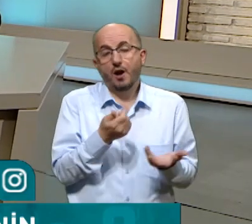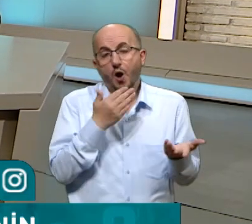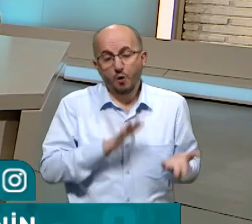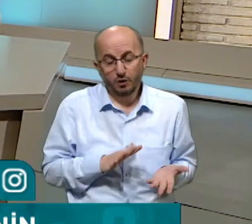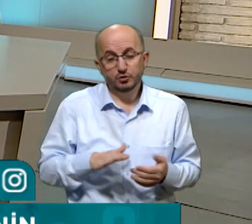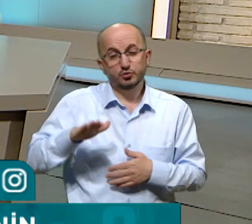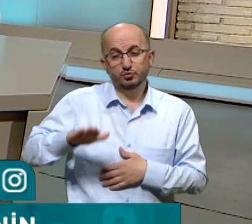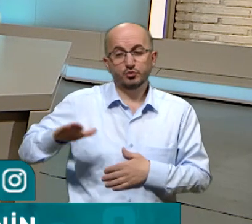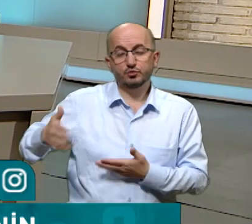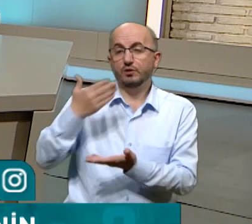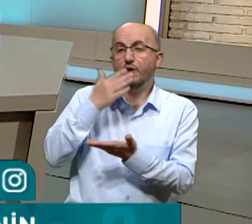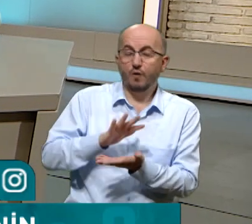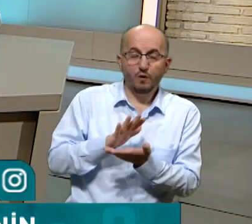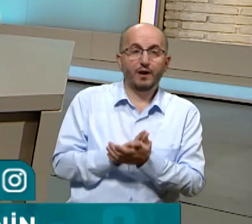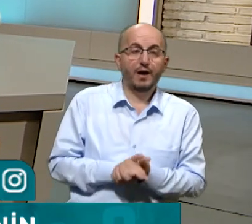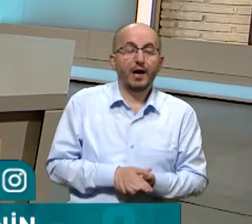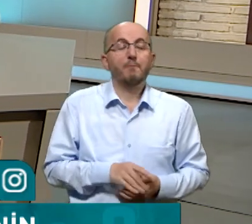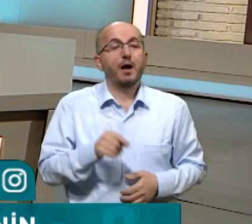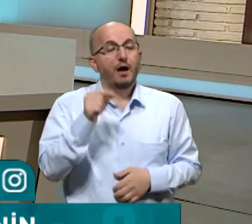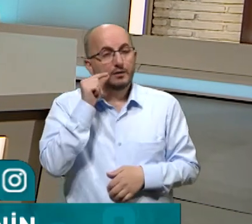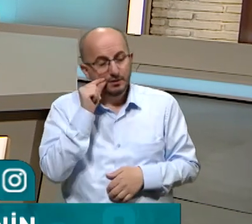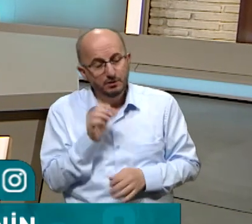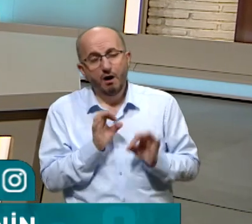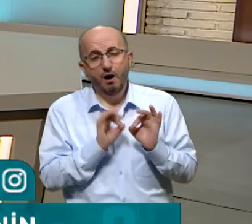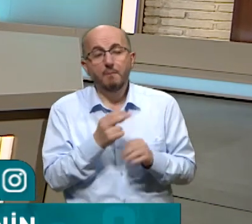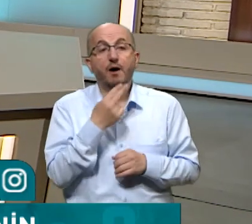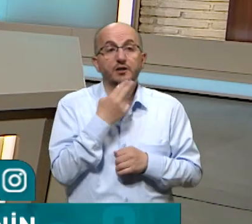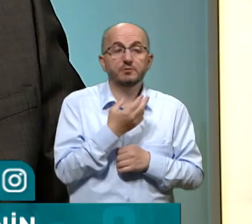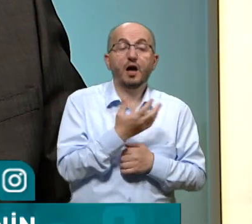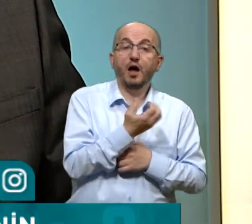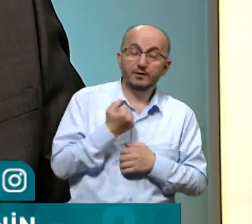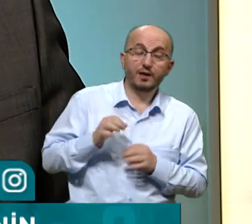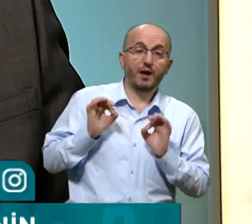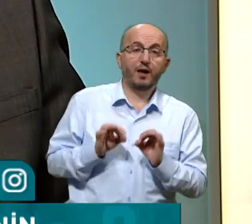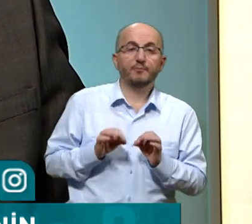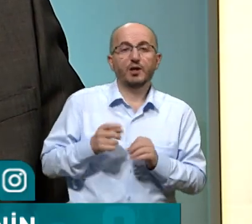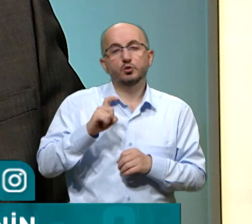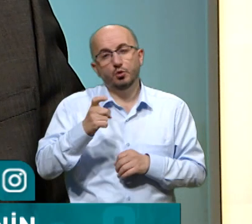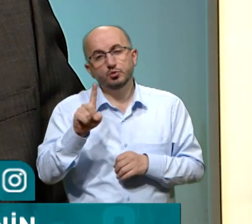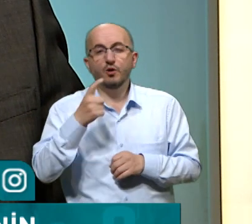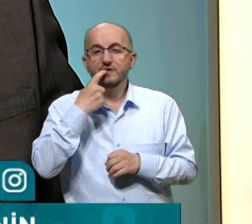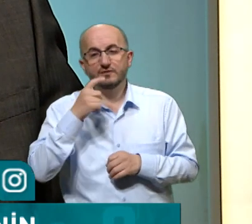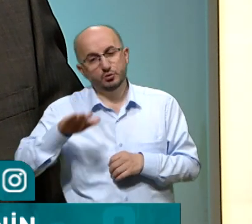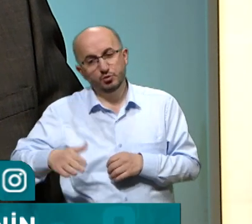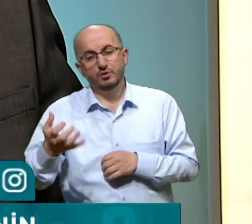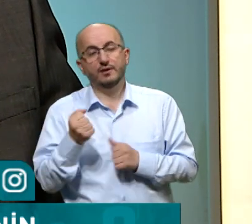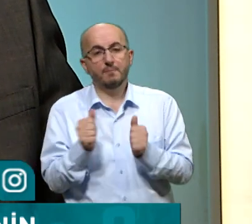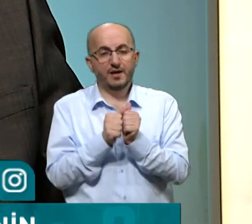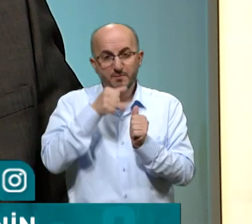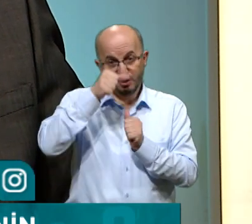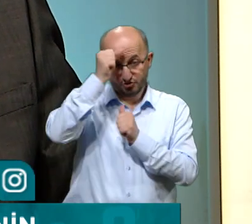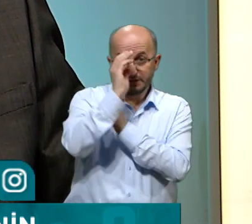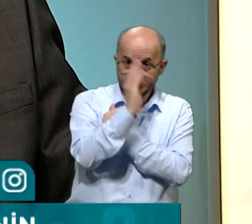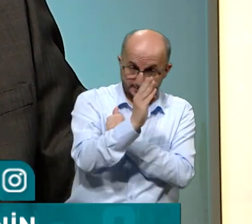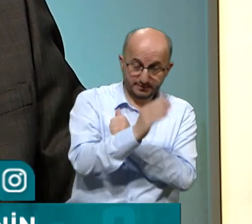yok Ee çocukta da yoktu ama ve efendi hem Hanım'ın aldığı hem de 9 10 yaşındaki çocuğun aldığı hacca